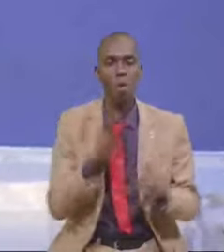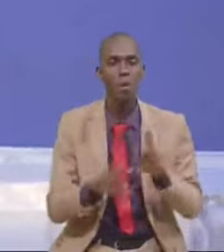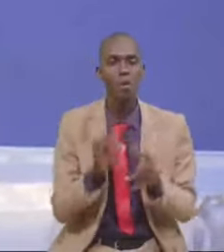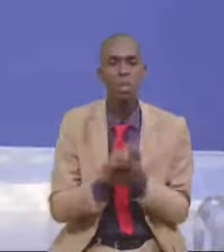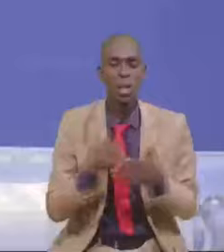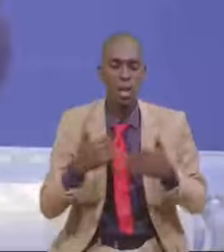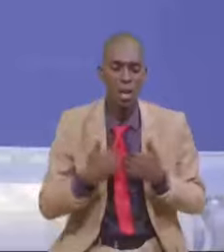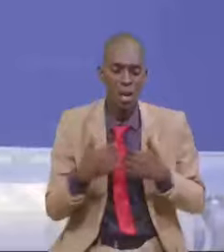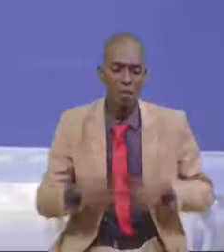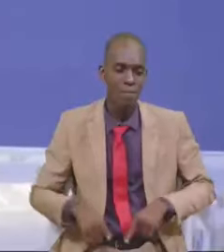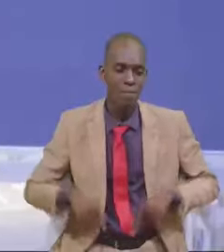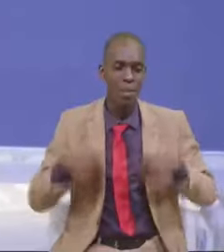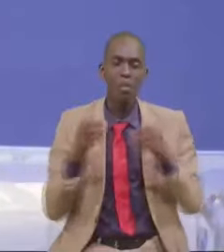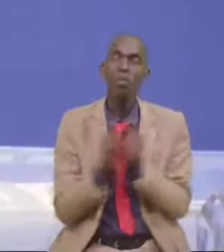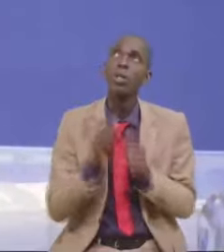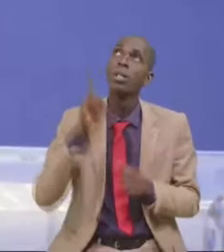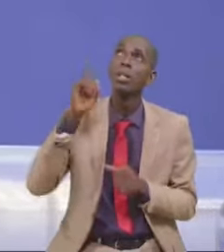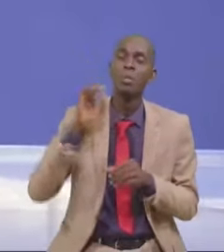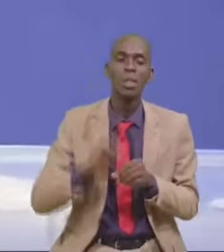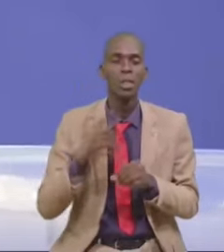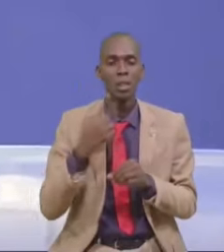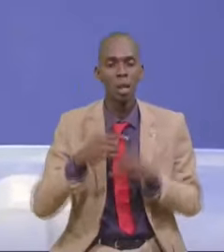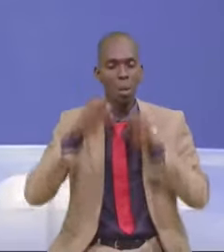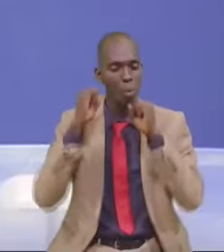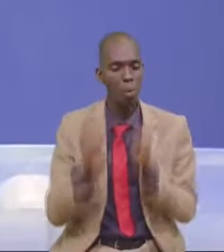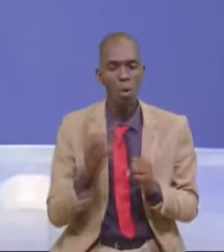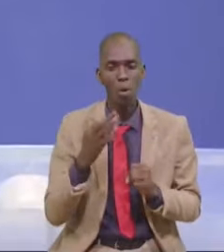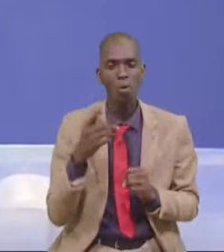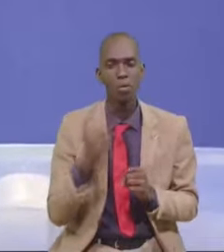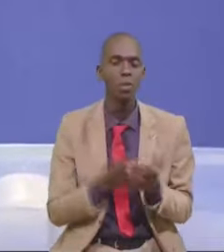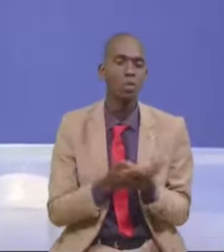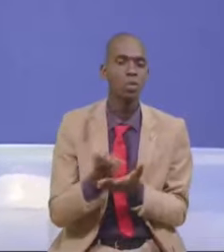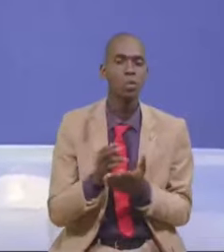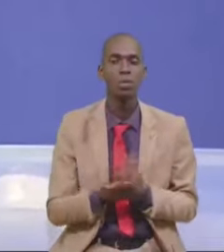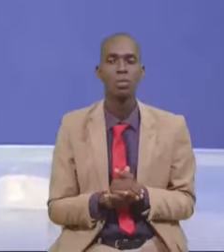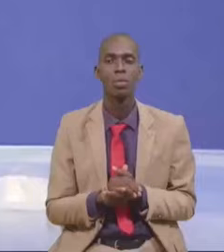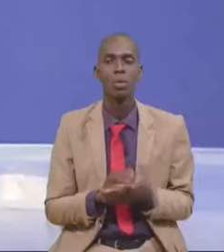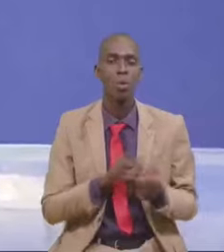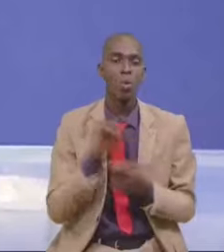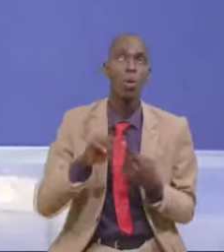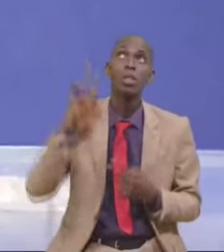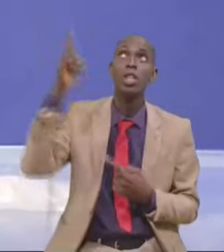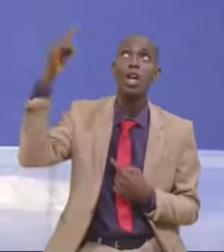Ceux qui ont vécu dans la puissance de la vérité, quand il viendra,